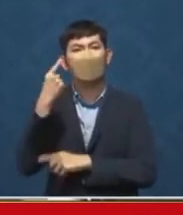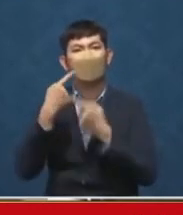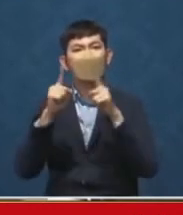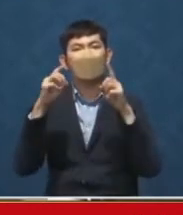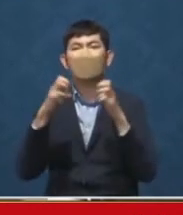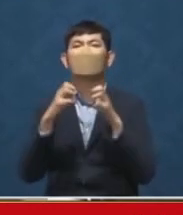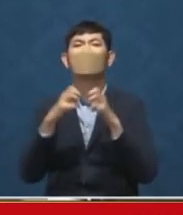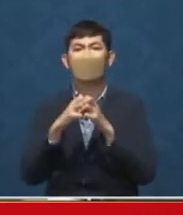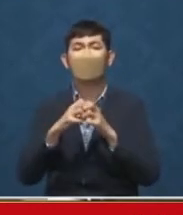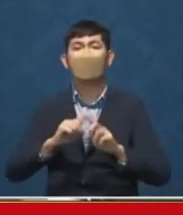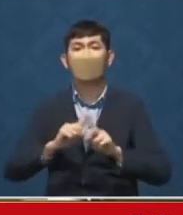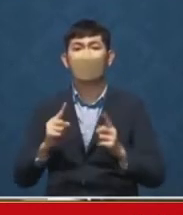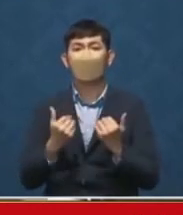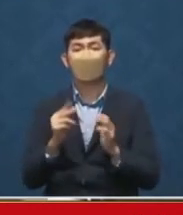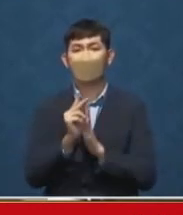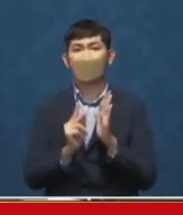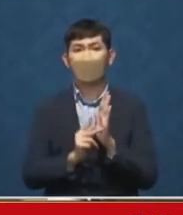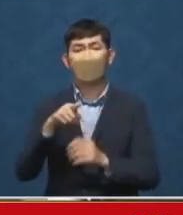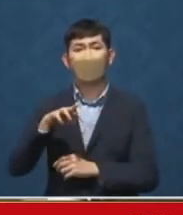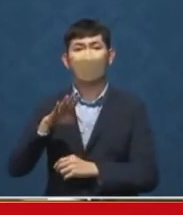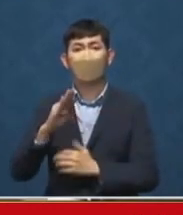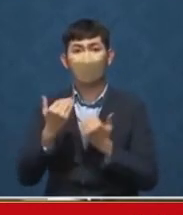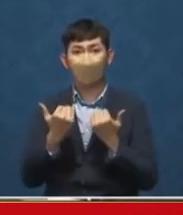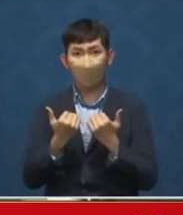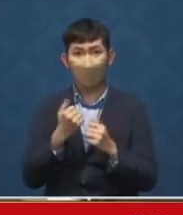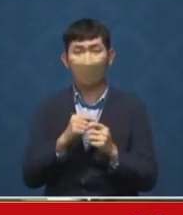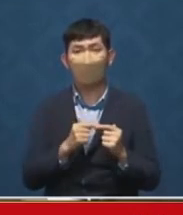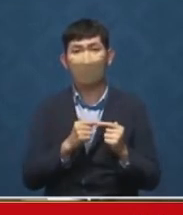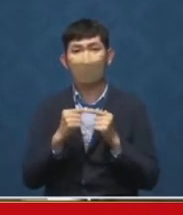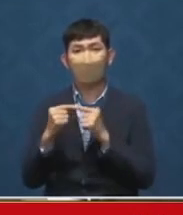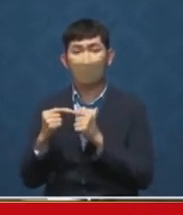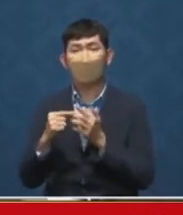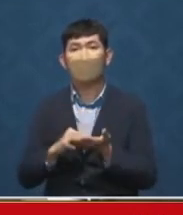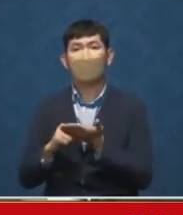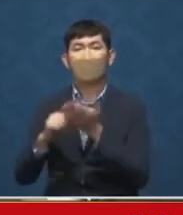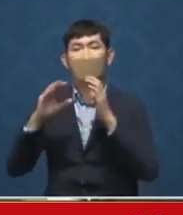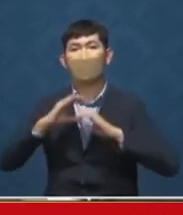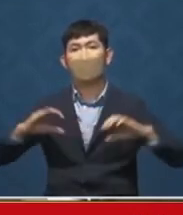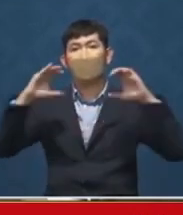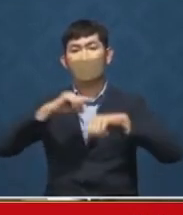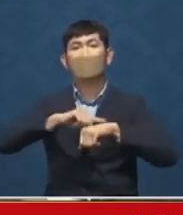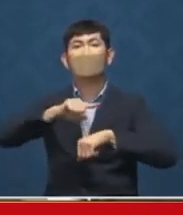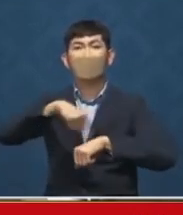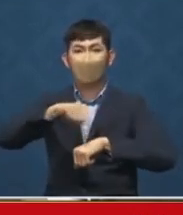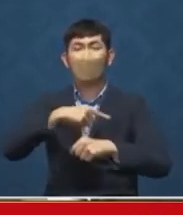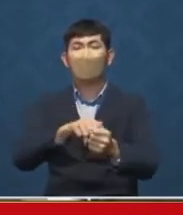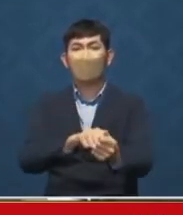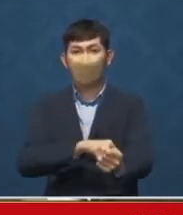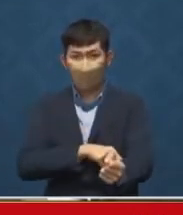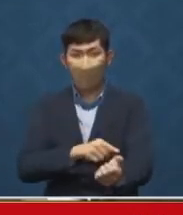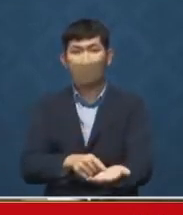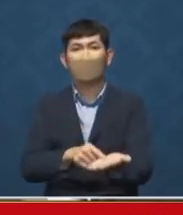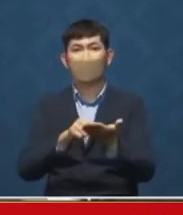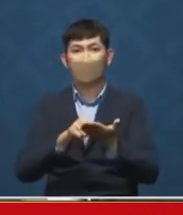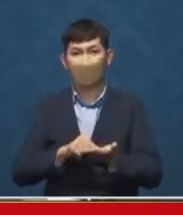ความยุ่งยากเพราะนั้นเวลาพรบต่างๆที่เดินเข้าไปสู่รัฐบาลใช้เวลานานแล้วกลับลง